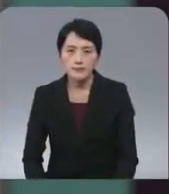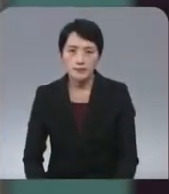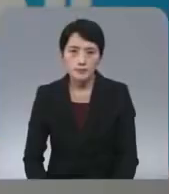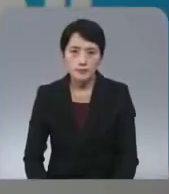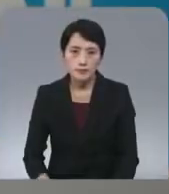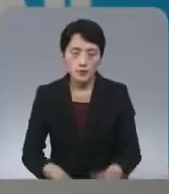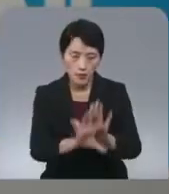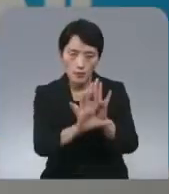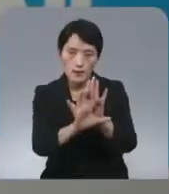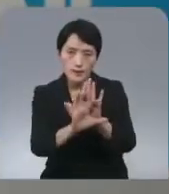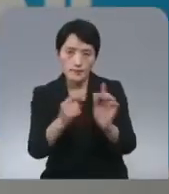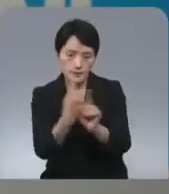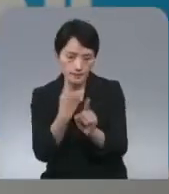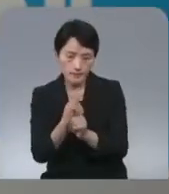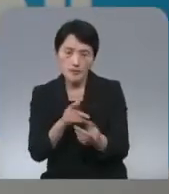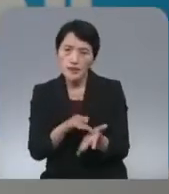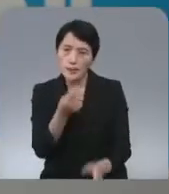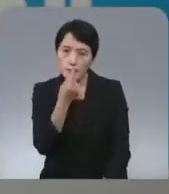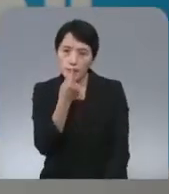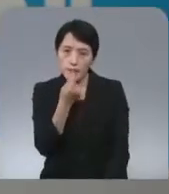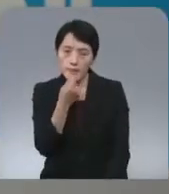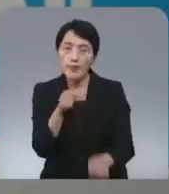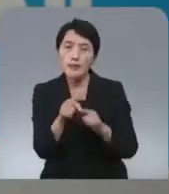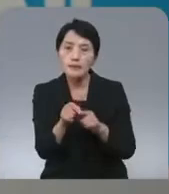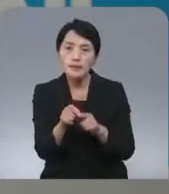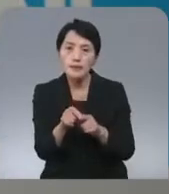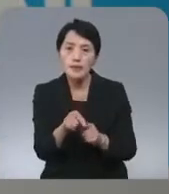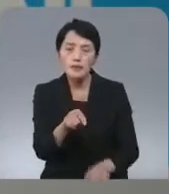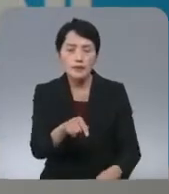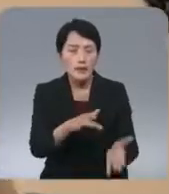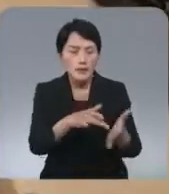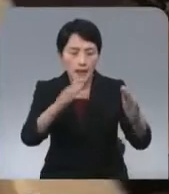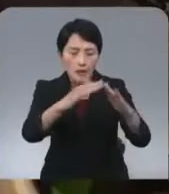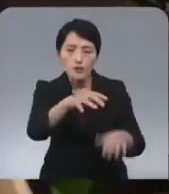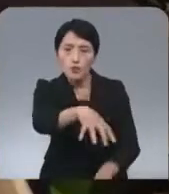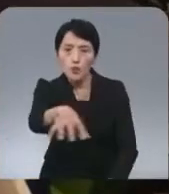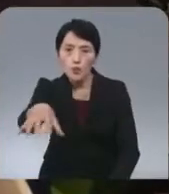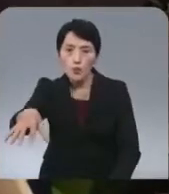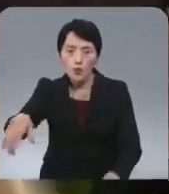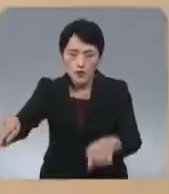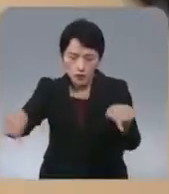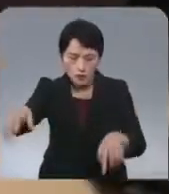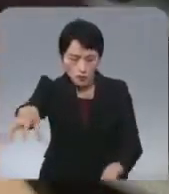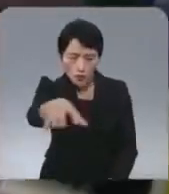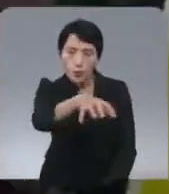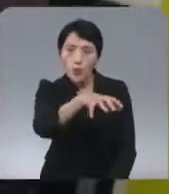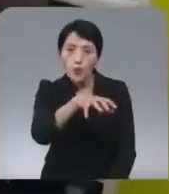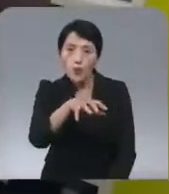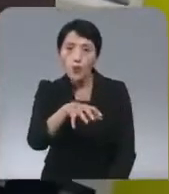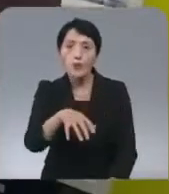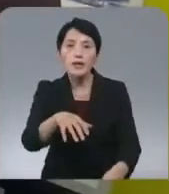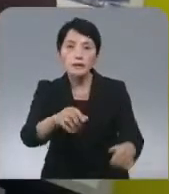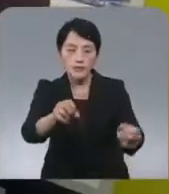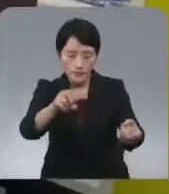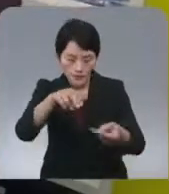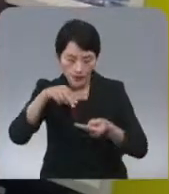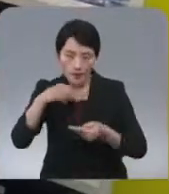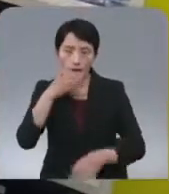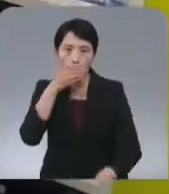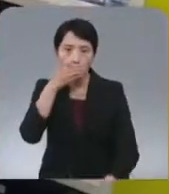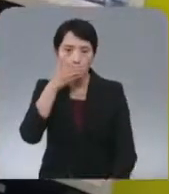в результате осложнения хронических заболеваний вызванных кофе 19 за минувшие сутки умер 61 человек